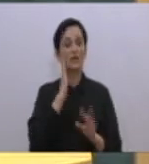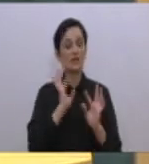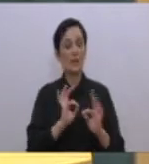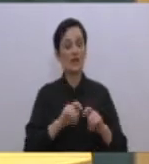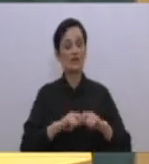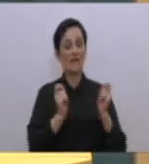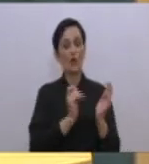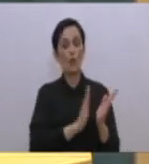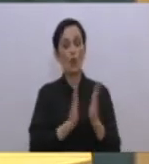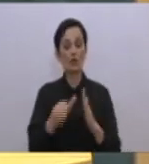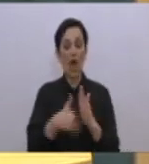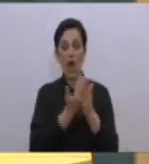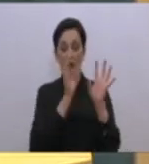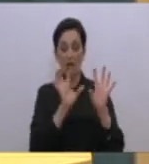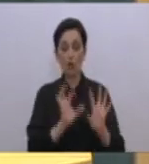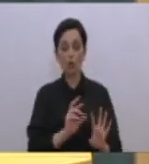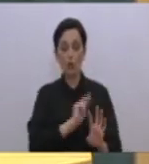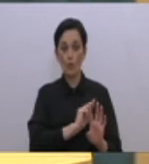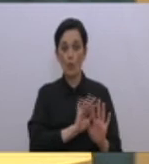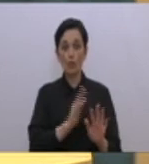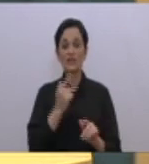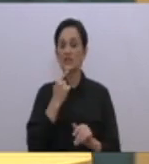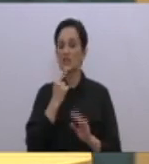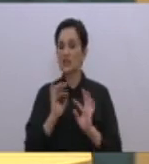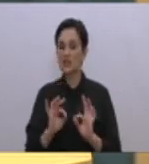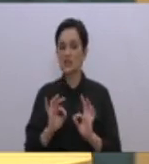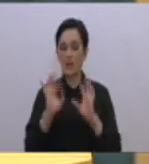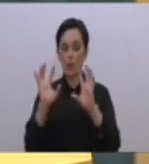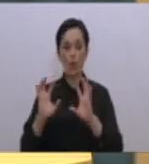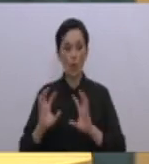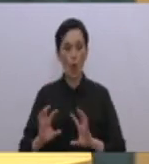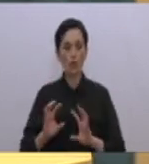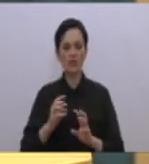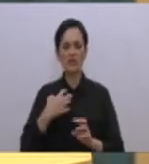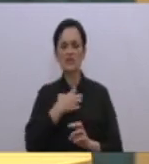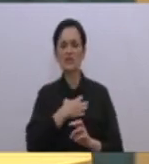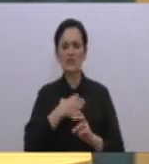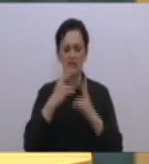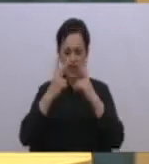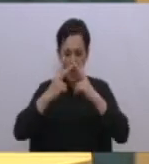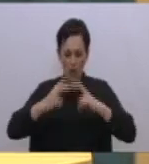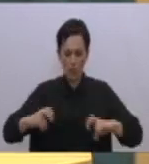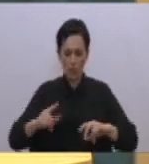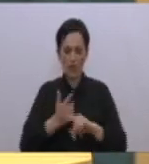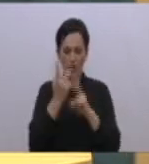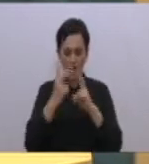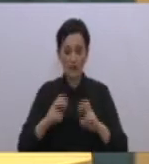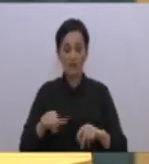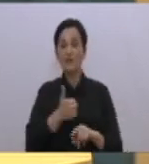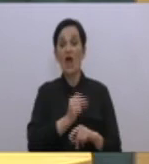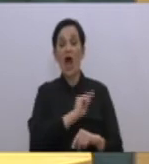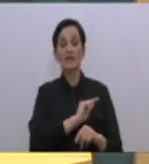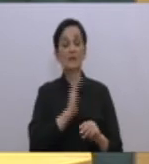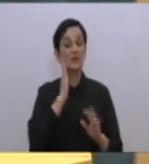სამართალდაღოვათა მომწესრიგებელ ახალ კოდექსზე მუშაობა და სისხლის სამართლის კოდექსის ძირეული გადასინჯვა. ადმინისტრაციულ